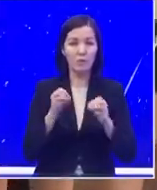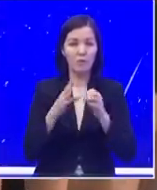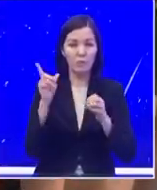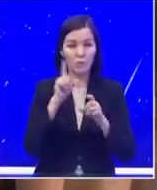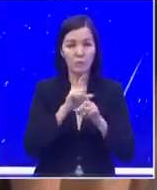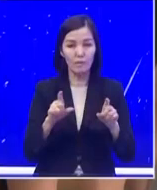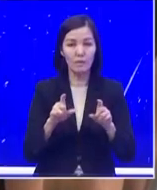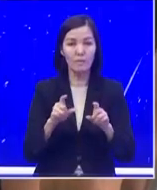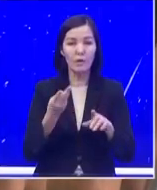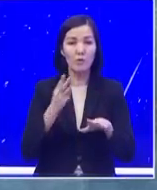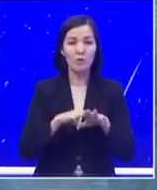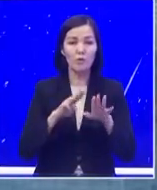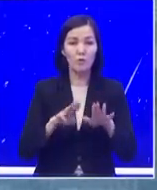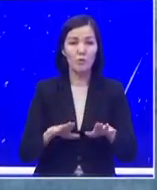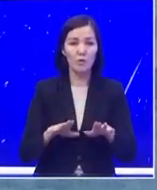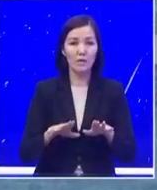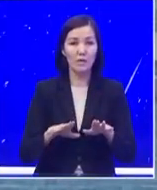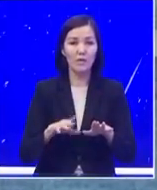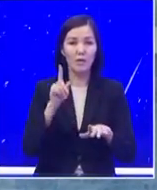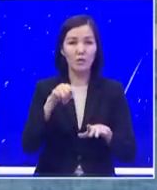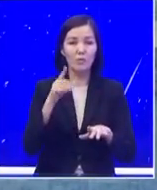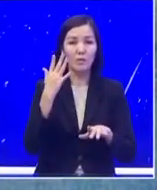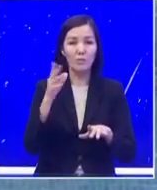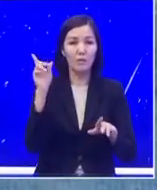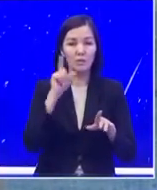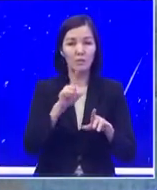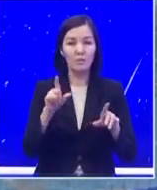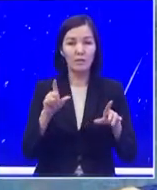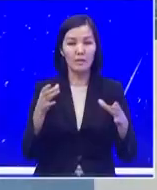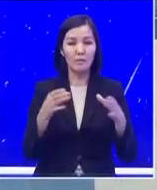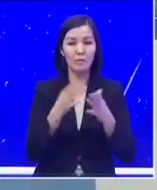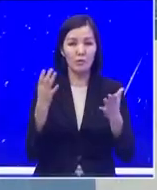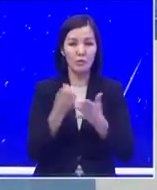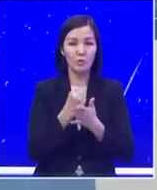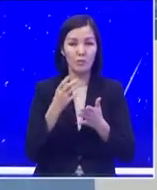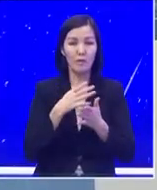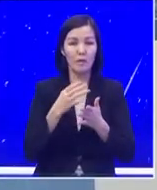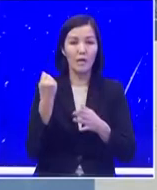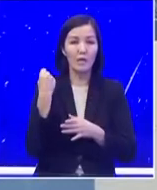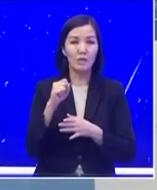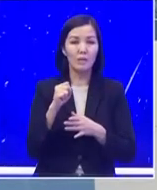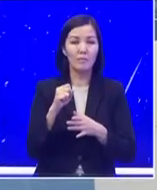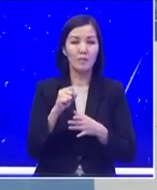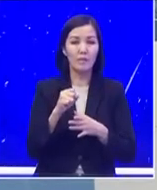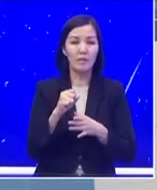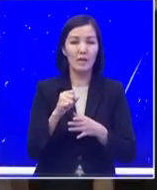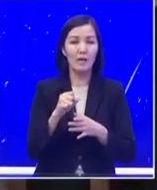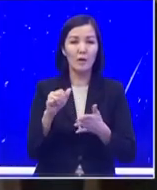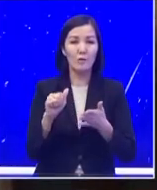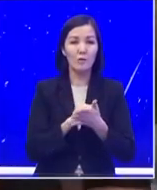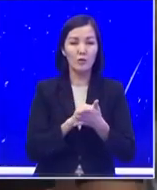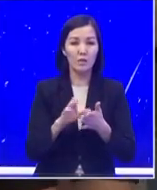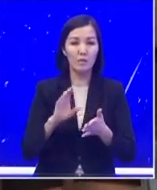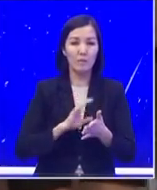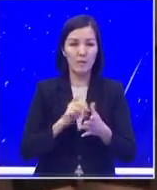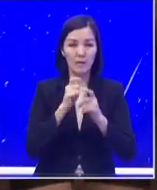мектеп спортшыларына бұйырды. Ал үшінші орынды нөмір 5-ші мектептің атлеттары місе тұтты. Жеңімпаздарға арнайы дипломдар мен медальдар